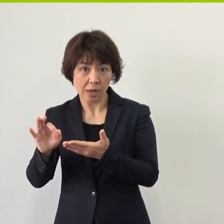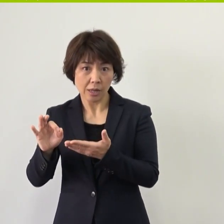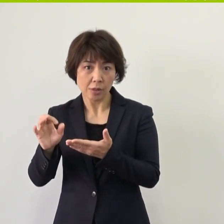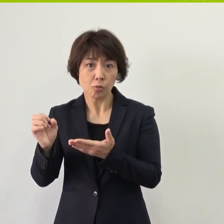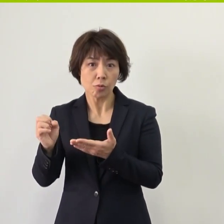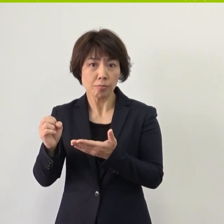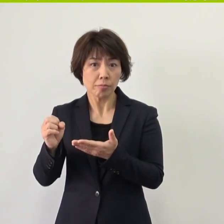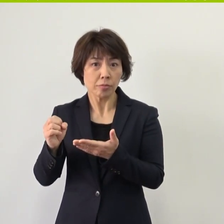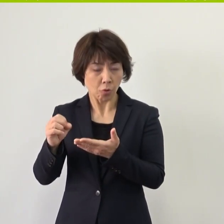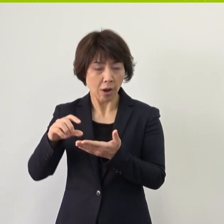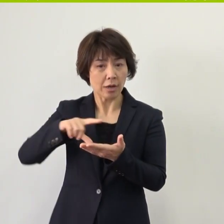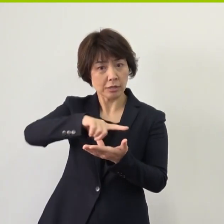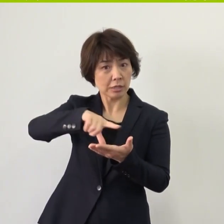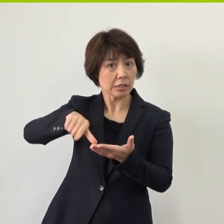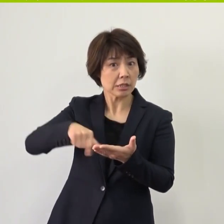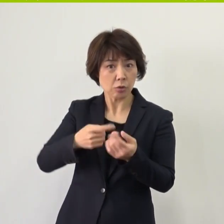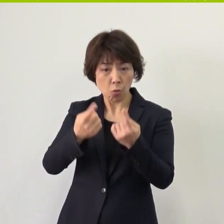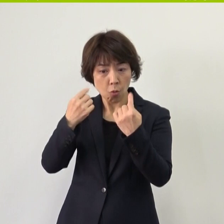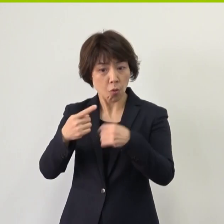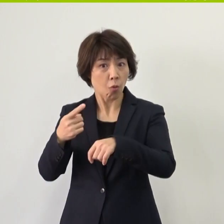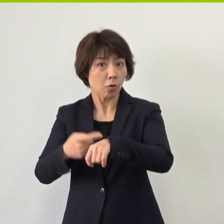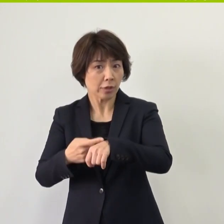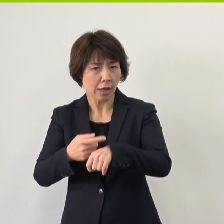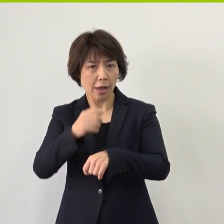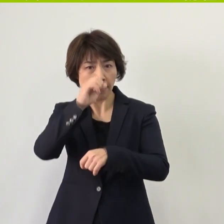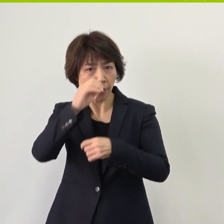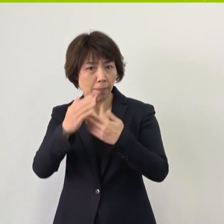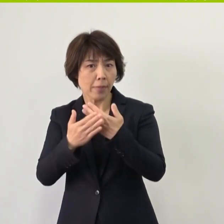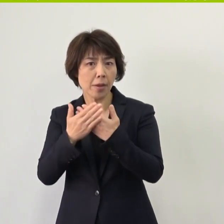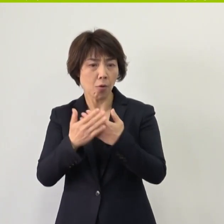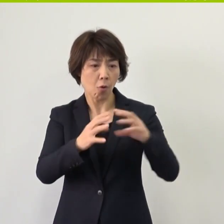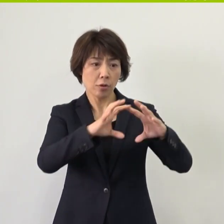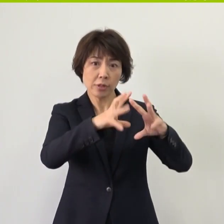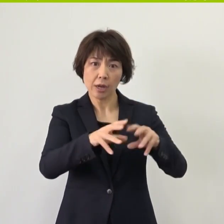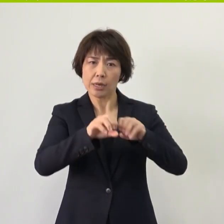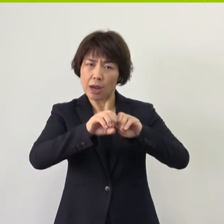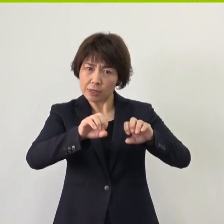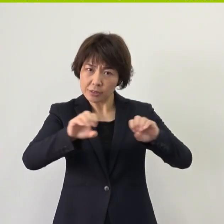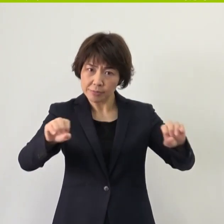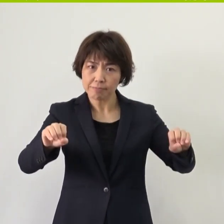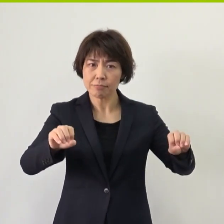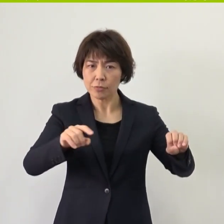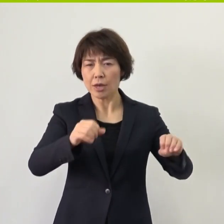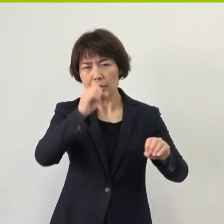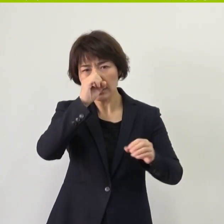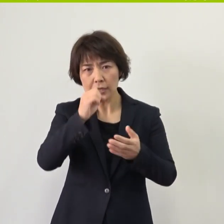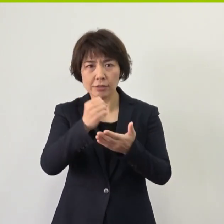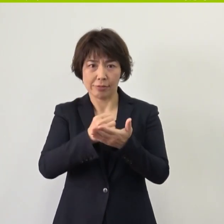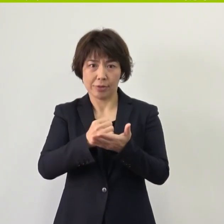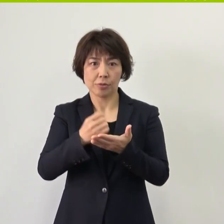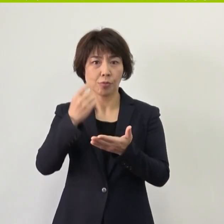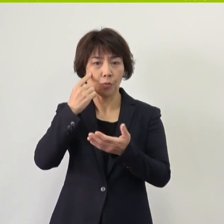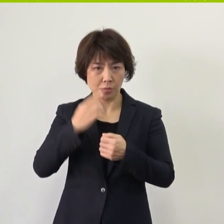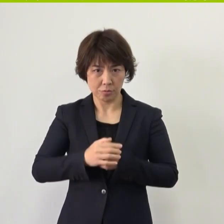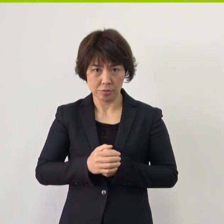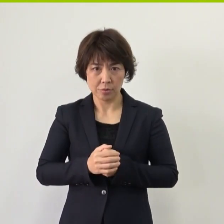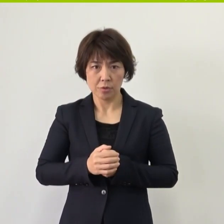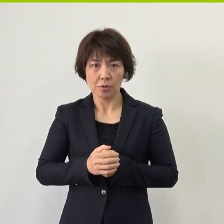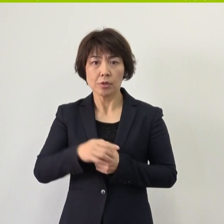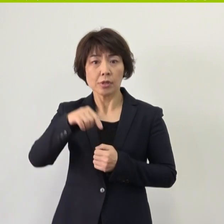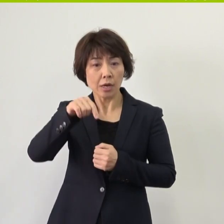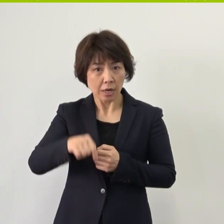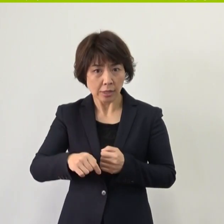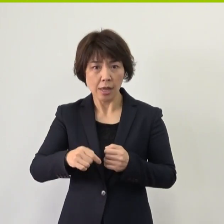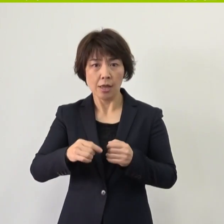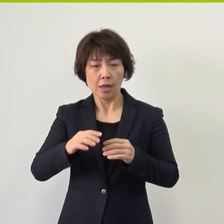奈良とかそういう地域の個性、地域の良さというものを世界に発信していくいい機会でもあると思っています。でその中で